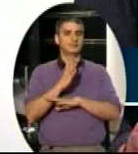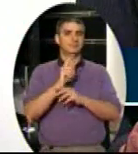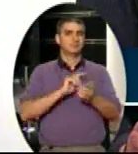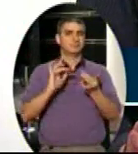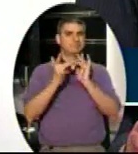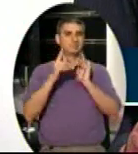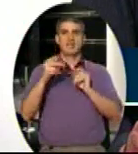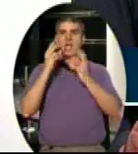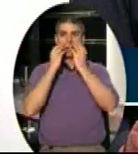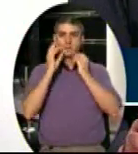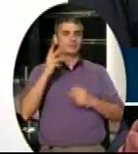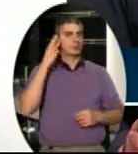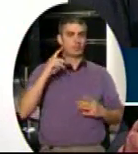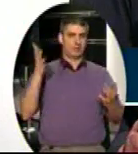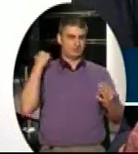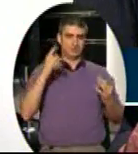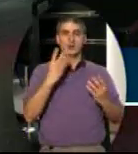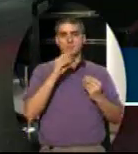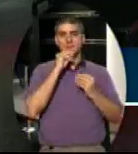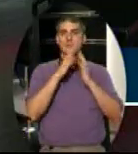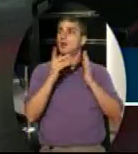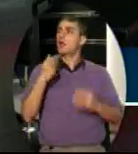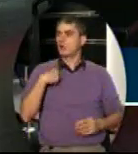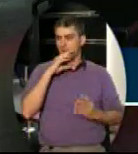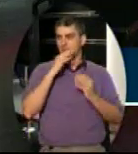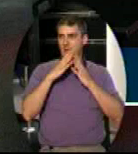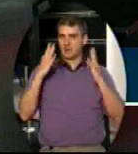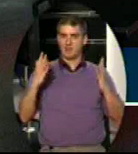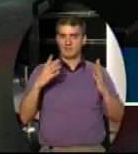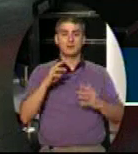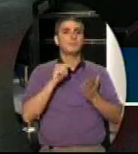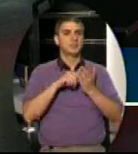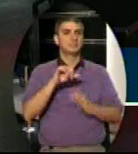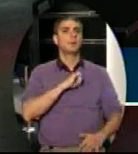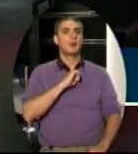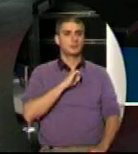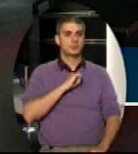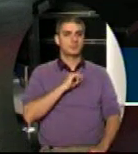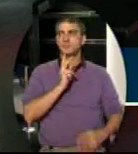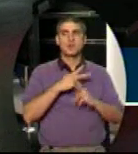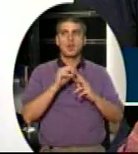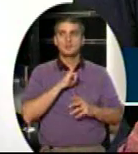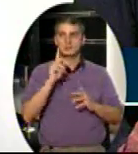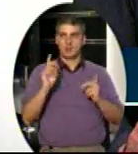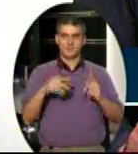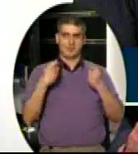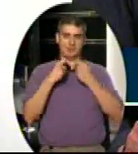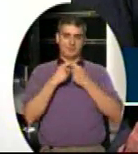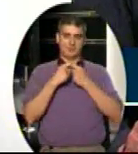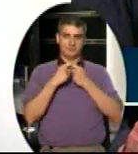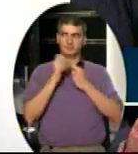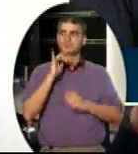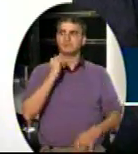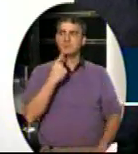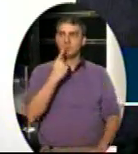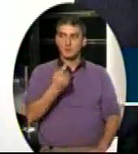בין שלי יחימוביץ' לאמיר פרץ, שאם תרצי תכף נרחיב עליו. אנחנו נרחיב עליו כי הוא מעניין כאן, והוא לא רק מעניין, הוא גם רלוונטי. אבל הם